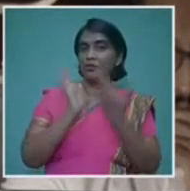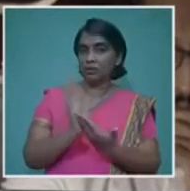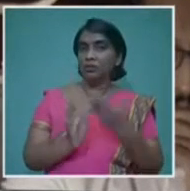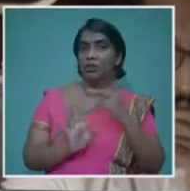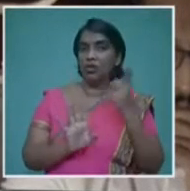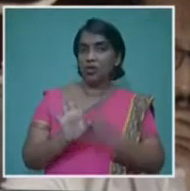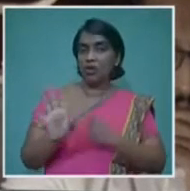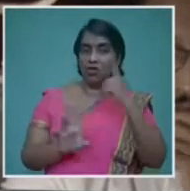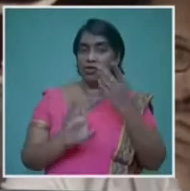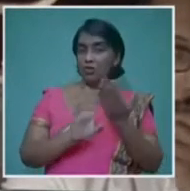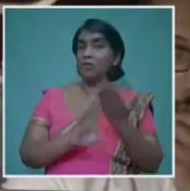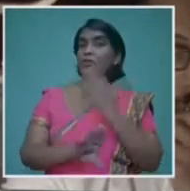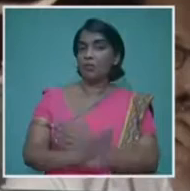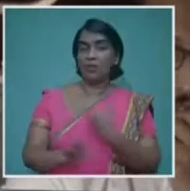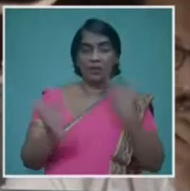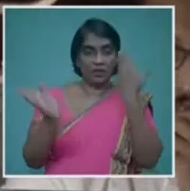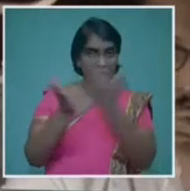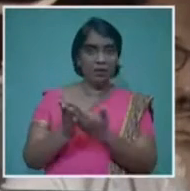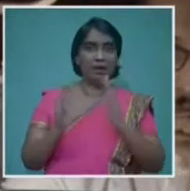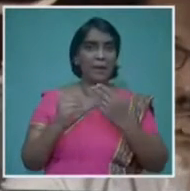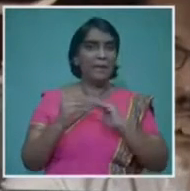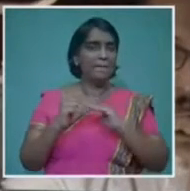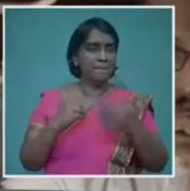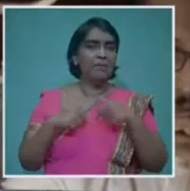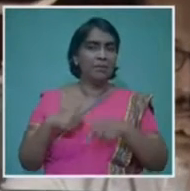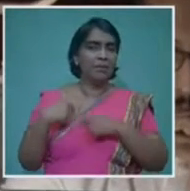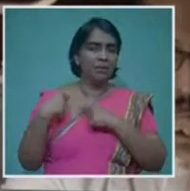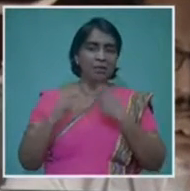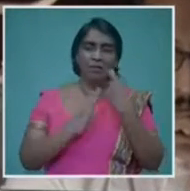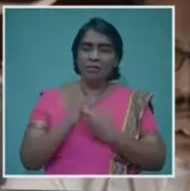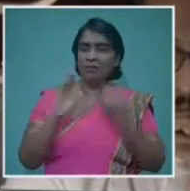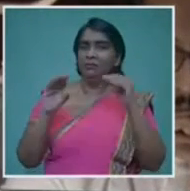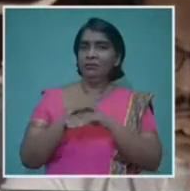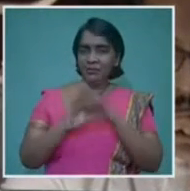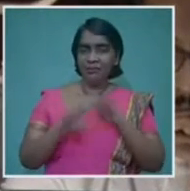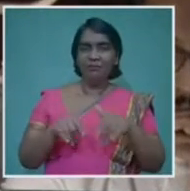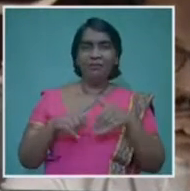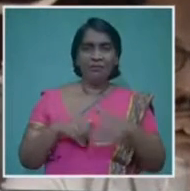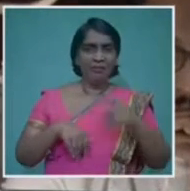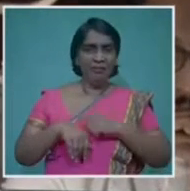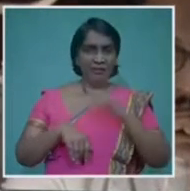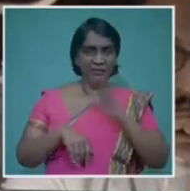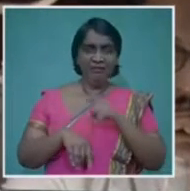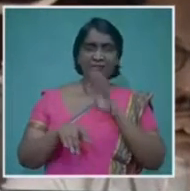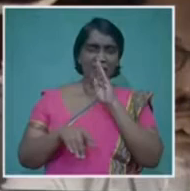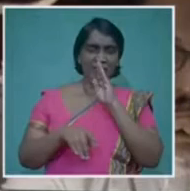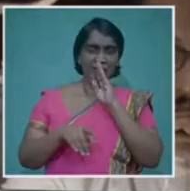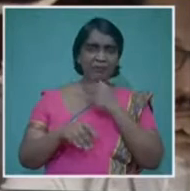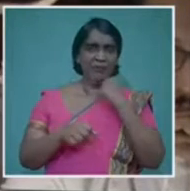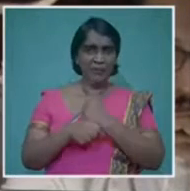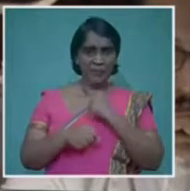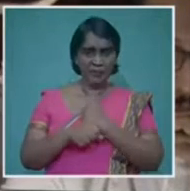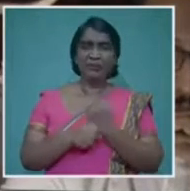මේක අවුරුද්දකට ඉස්සෙල්ලා තමයි ඉදිරිපත් කරේ. ඊට පස්සේ මේ දැන් මේක න්‍යායපත්‍රයට ඇවිල්ලා තියෙනවා. දැන් මේ අවස්ථාවේදී මේකට